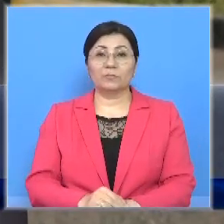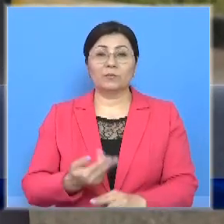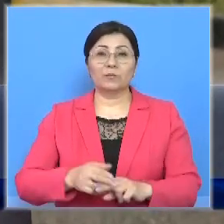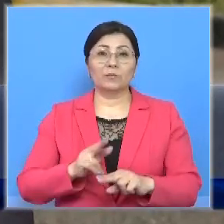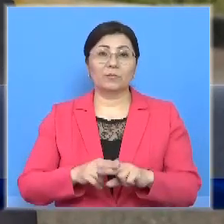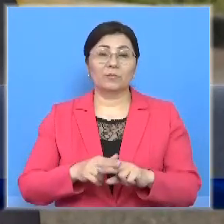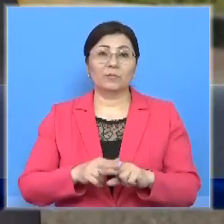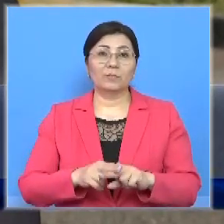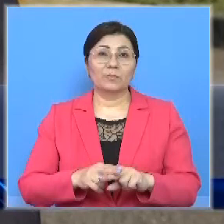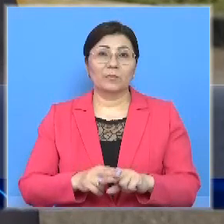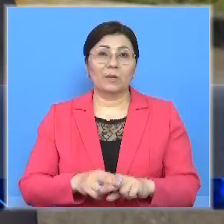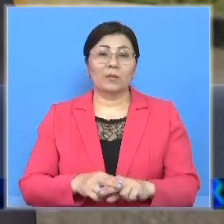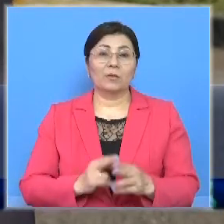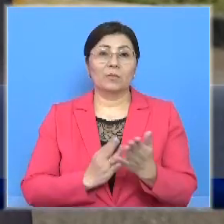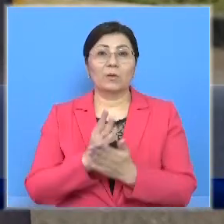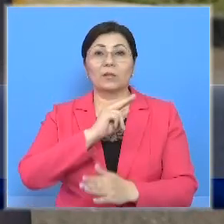бағытта жұмыс жасап,